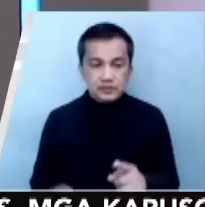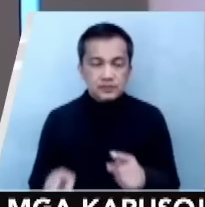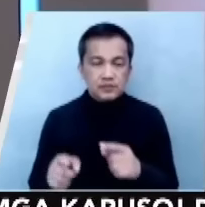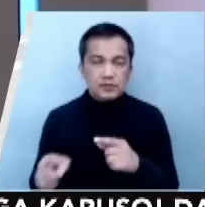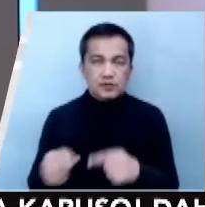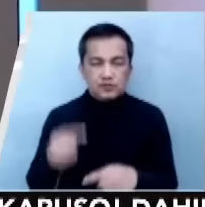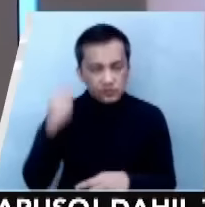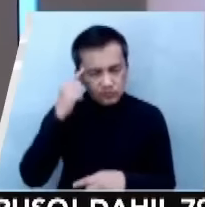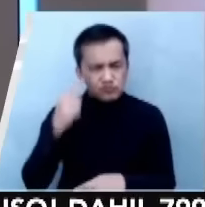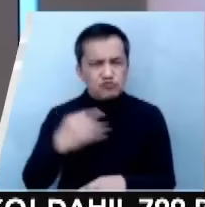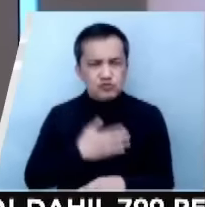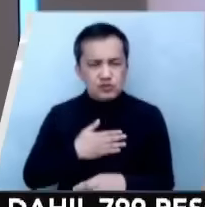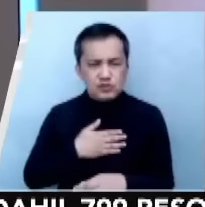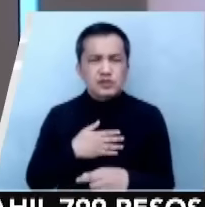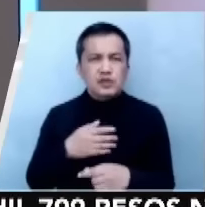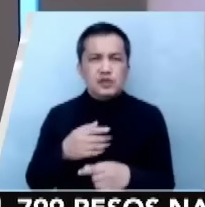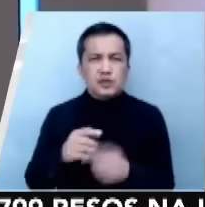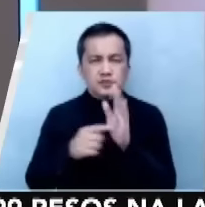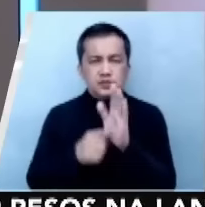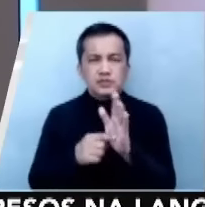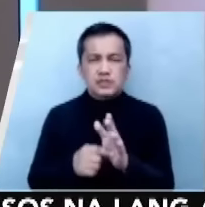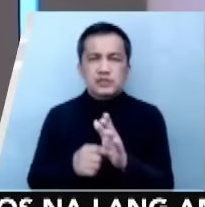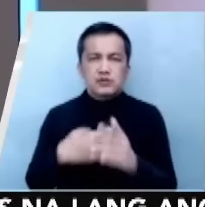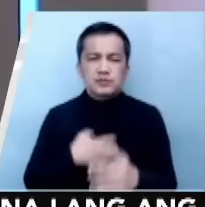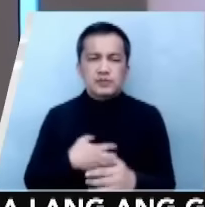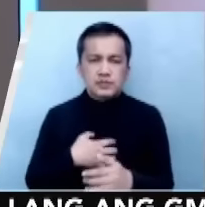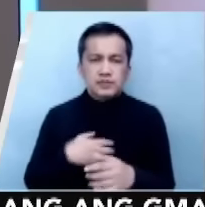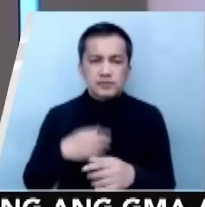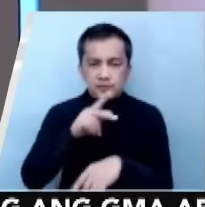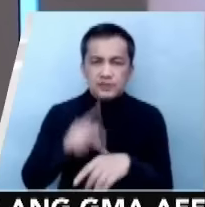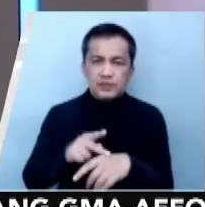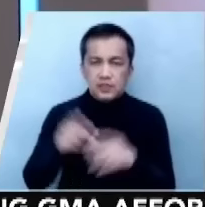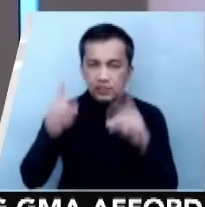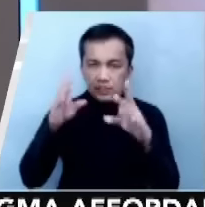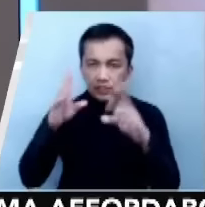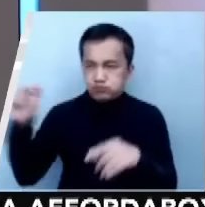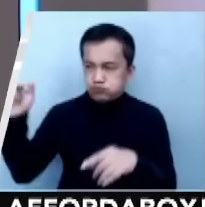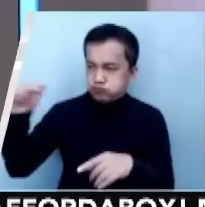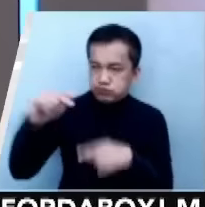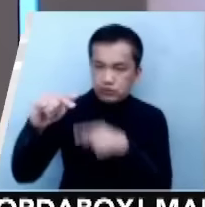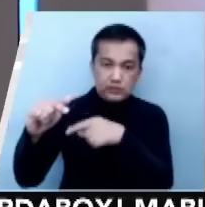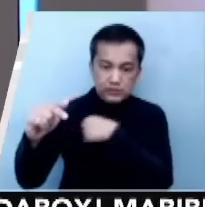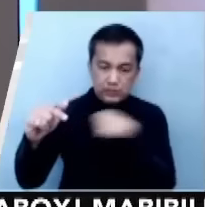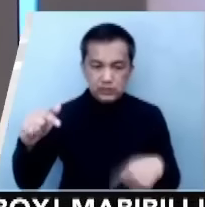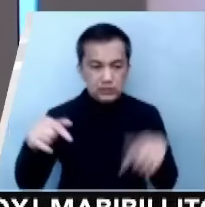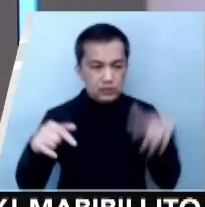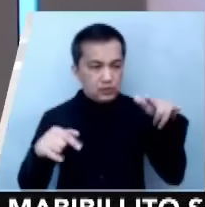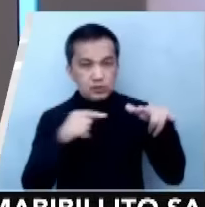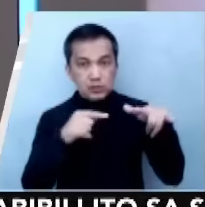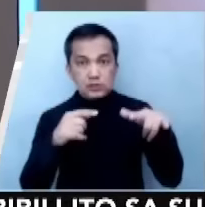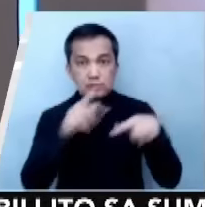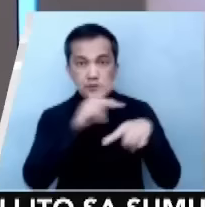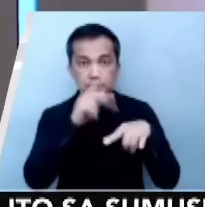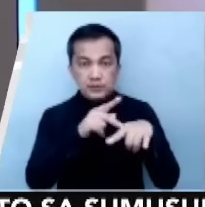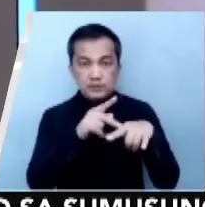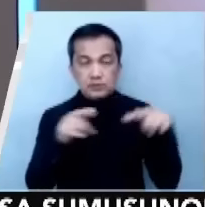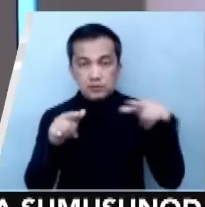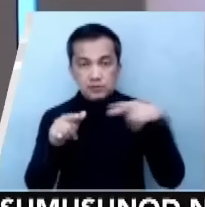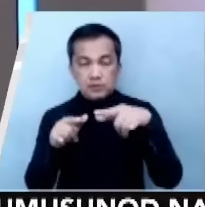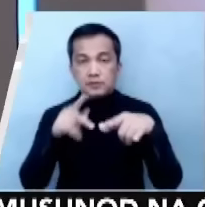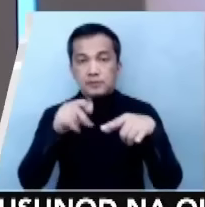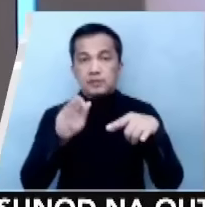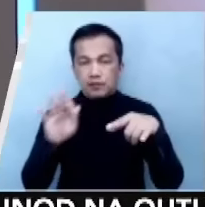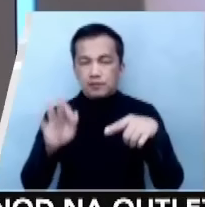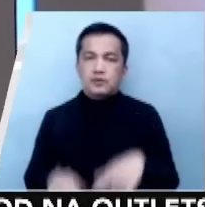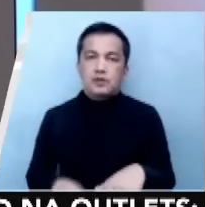ginawang delikadong maneuver ng isang Chinese jet fighter laban sa nagpapatrolyang eroplano ng Philippine Air Force sa